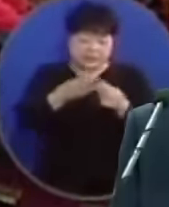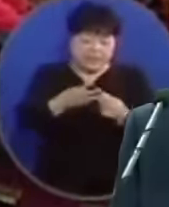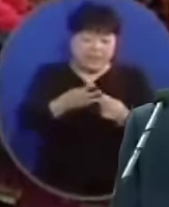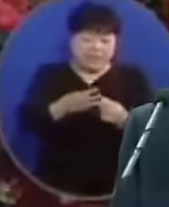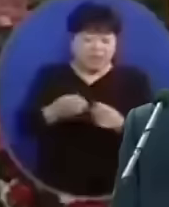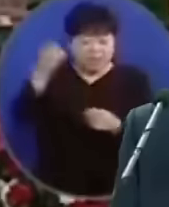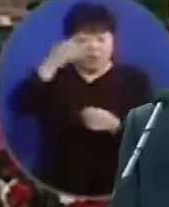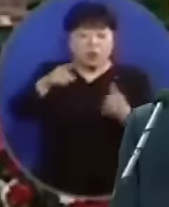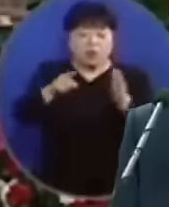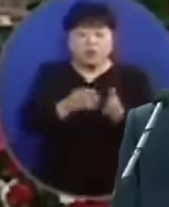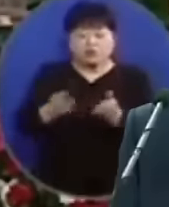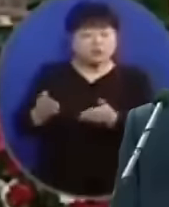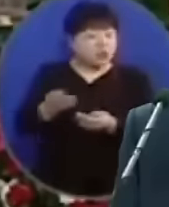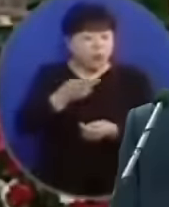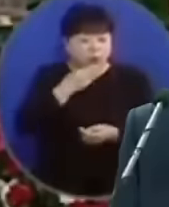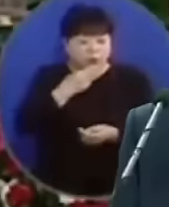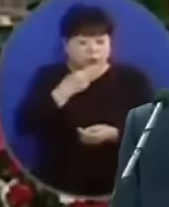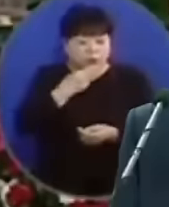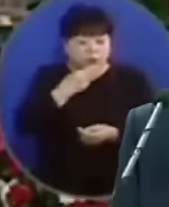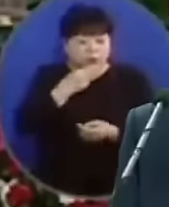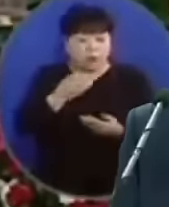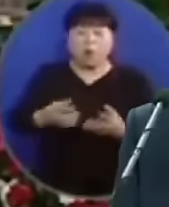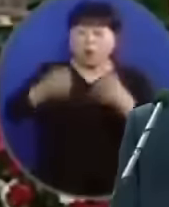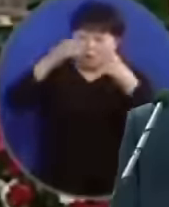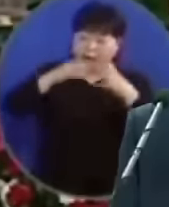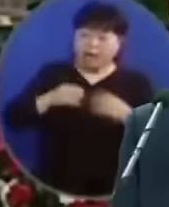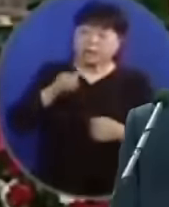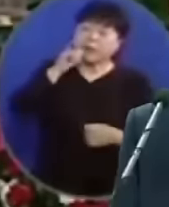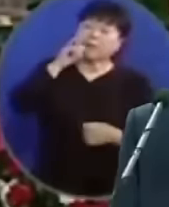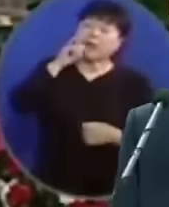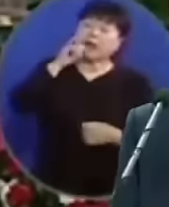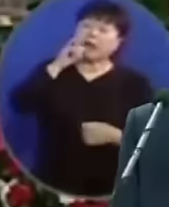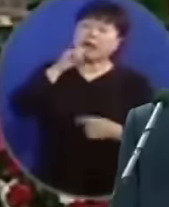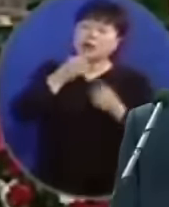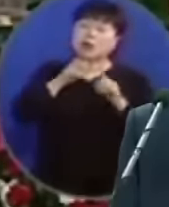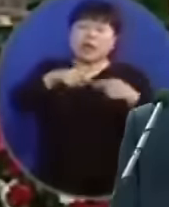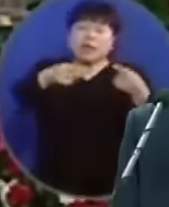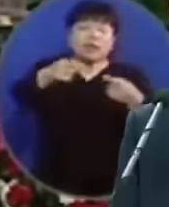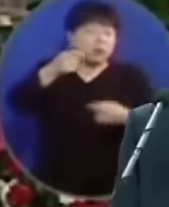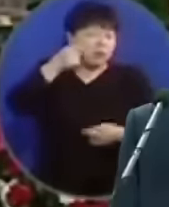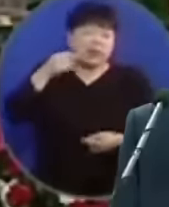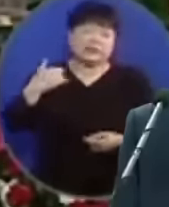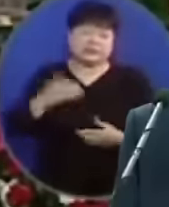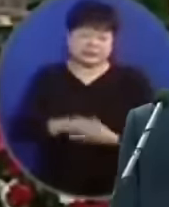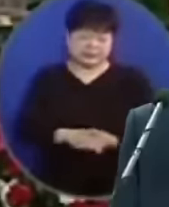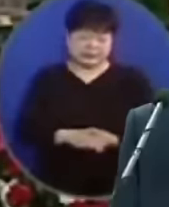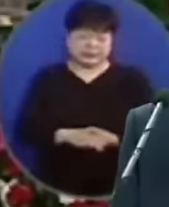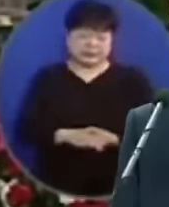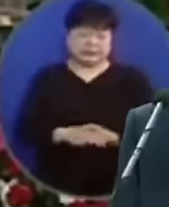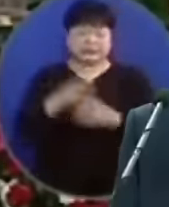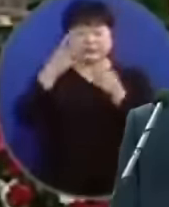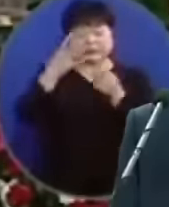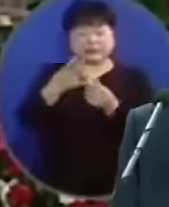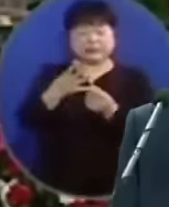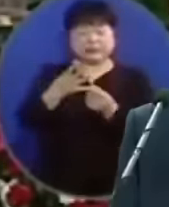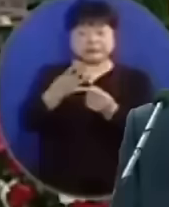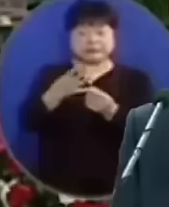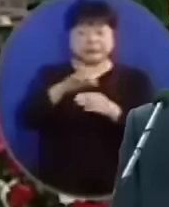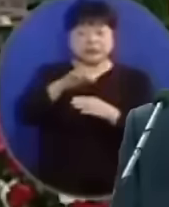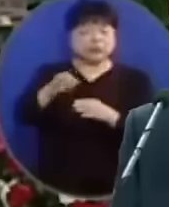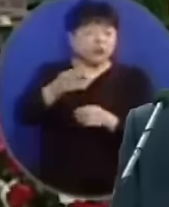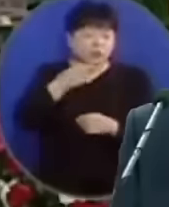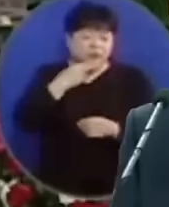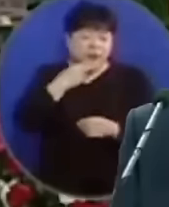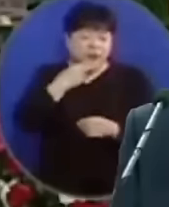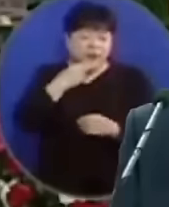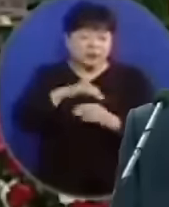셋째는 영혼을 위한 대비가 없었습니다. 그저 쉬고 먹고 마시고 즐거워하자고 말했지 교회 나가자는 말은 한마디도 없습니다. 넷째는 이웃이